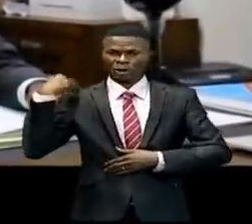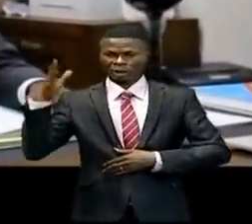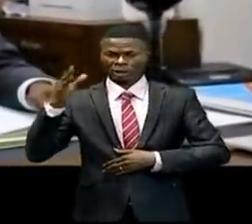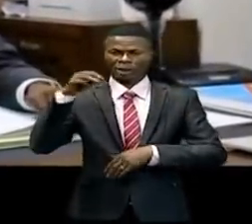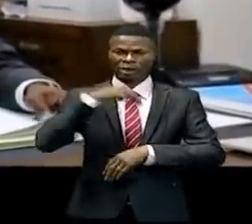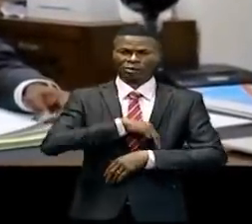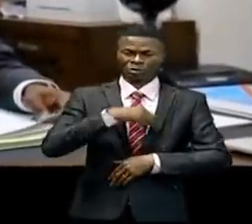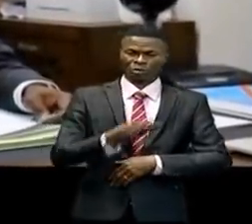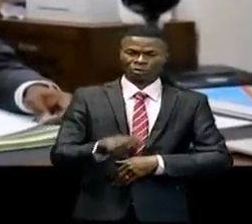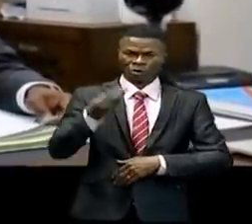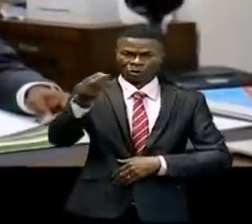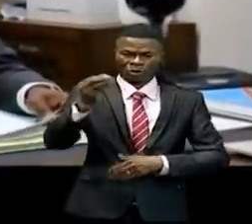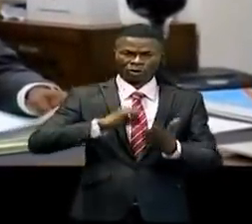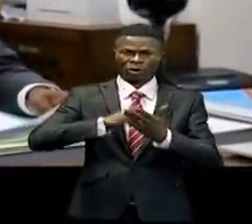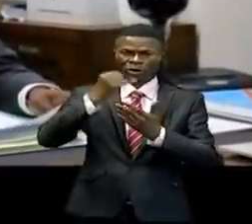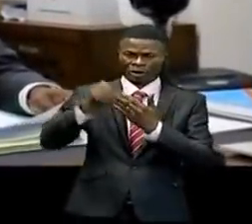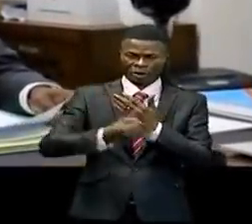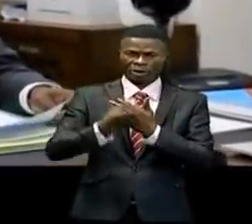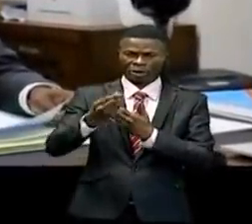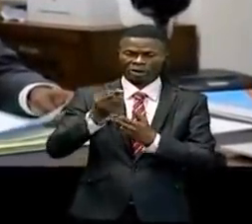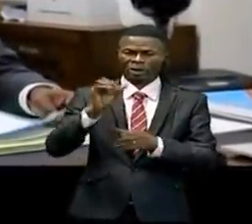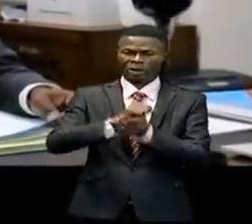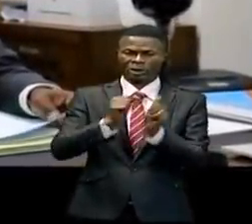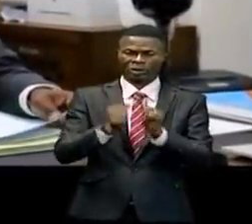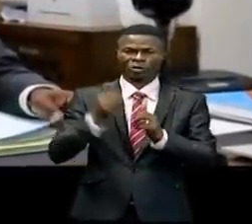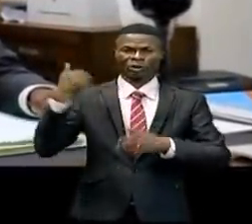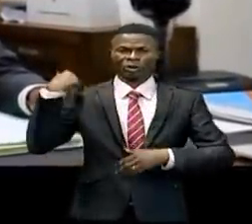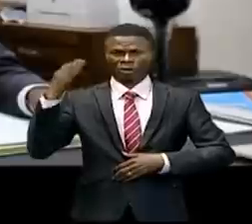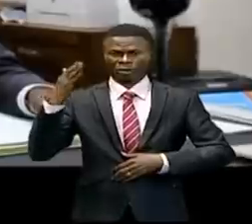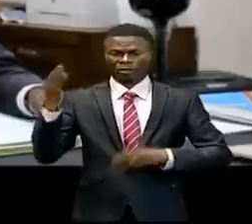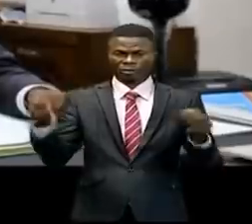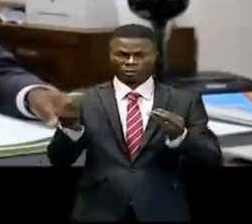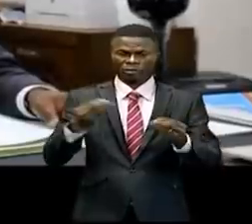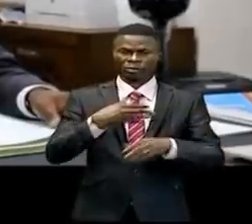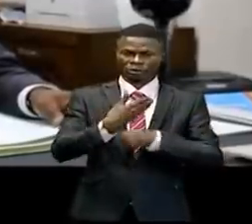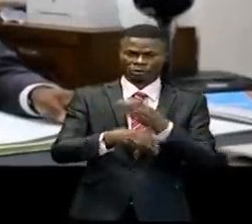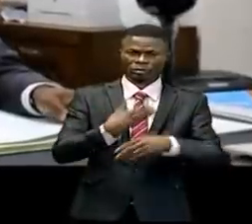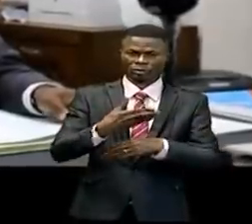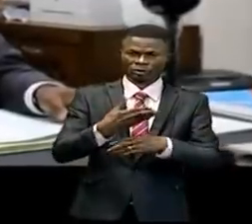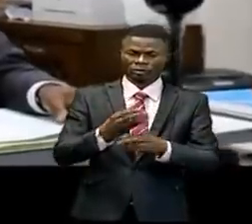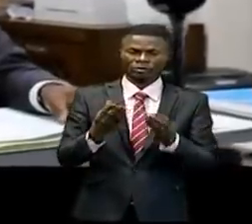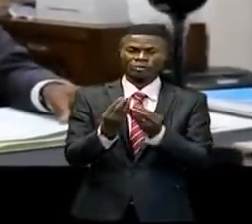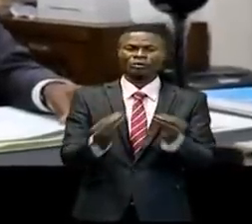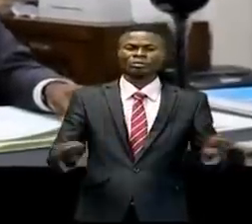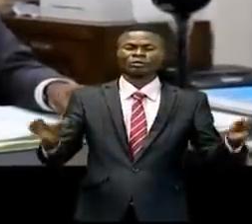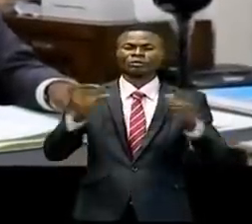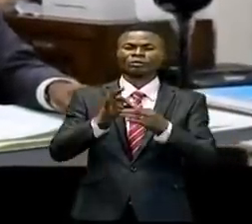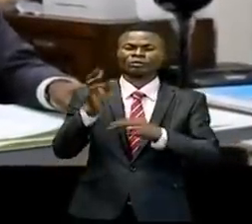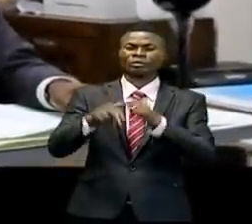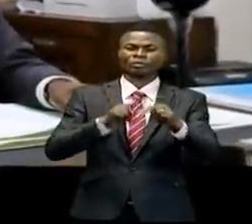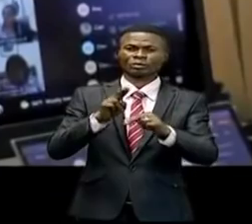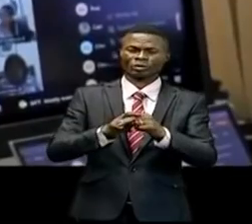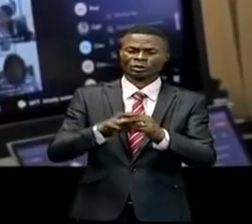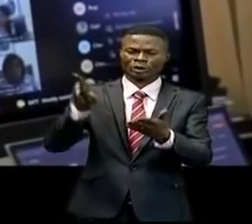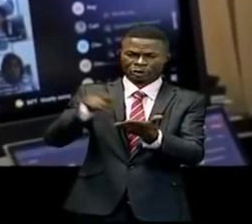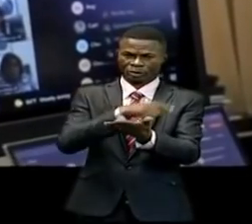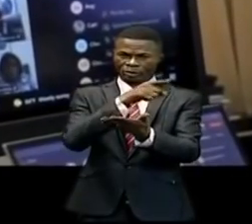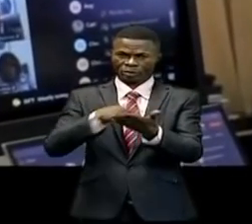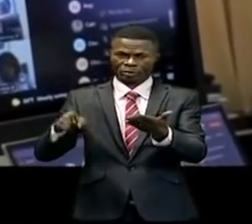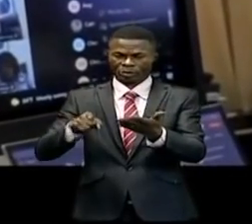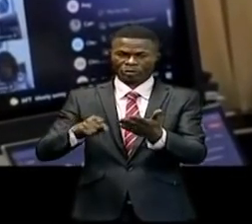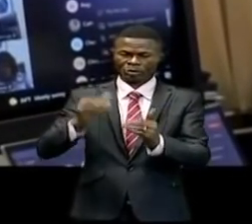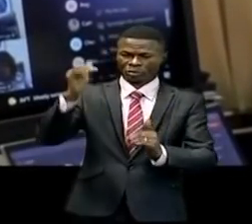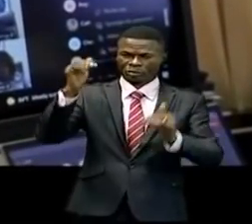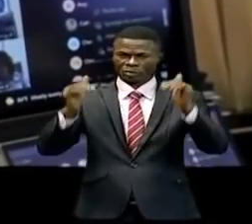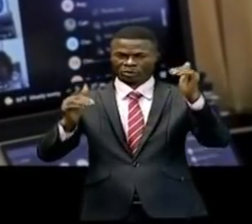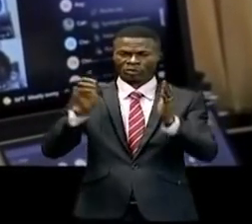de financer des projets et programmes d'investissement public en vue d'assurer la solidarité nationale et de corriger les déséquilibres